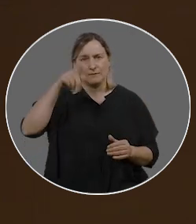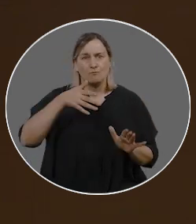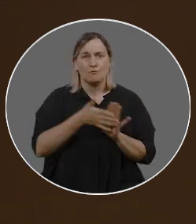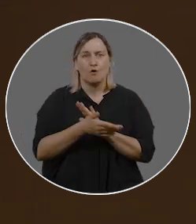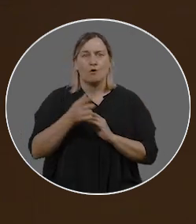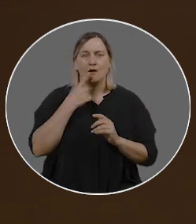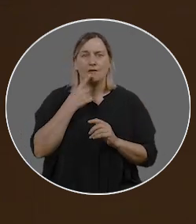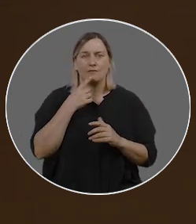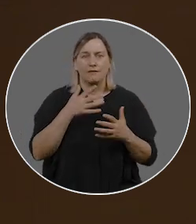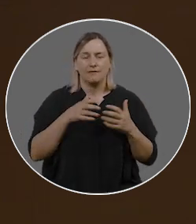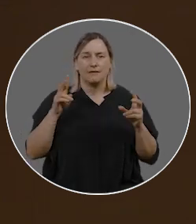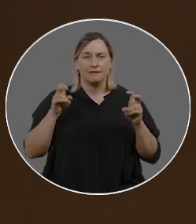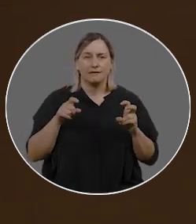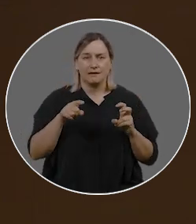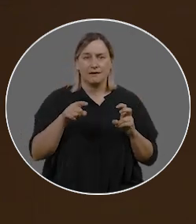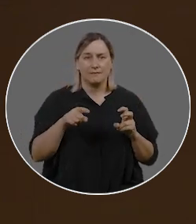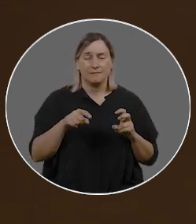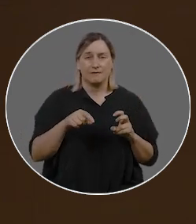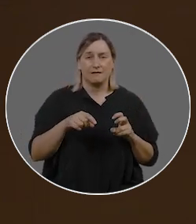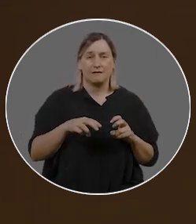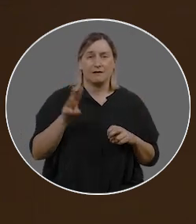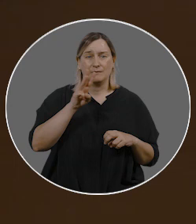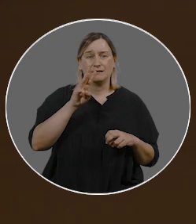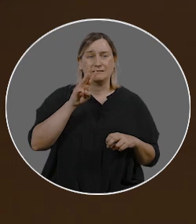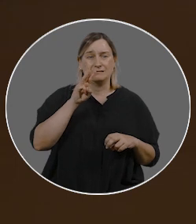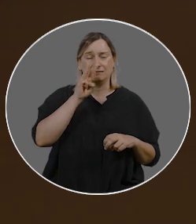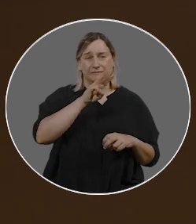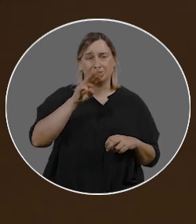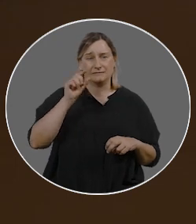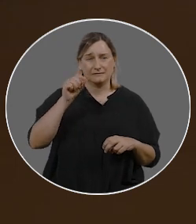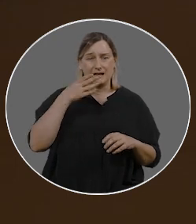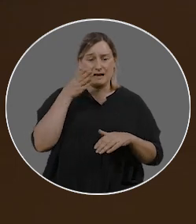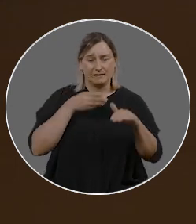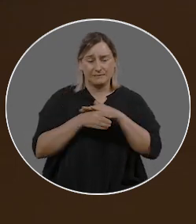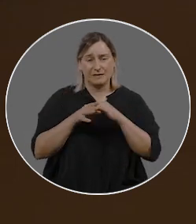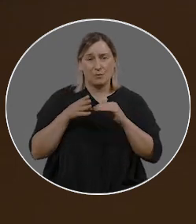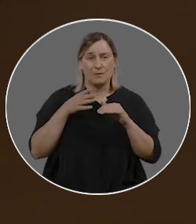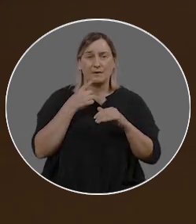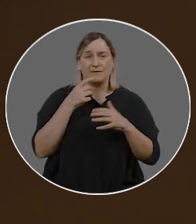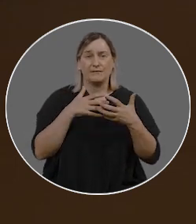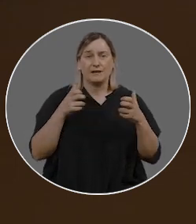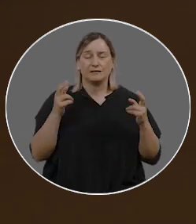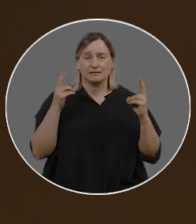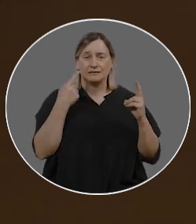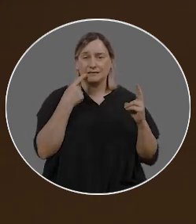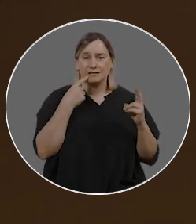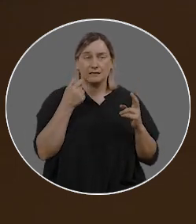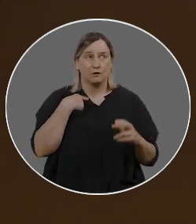dita de W3C, que és l'organització que promou l'accessibilitat web, que és, ara no recordo si és la